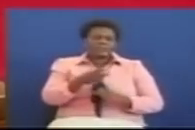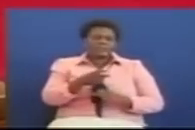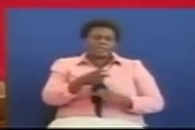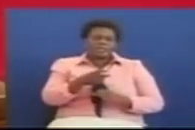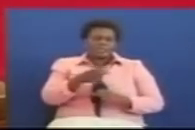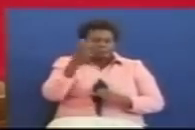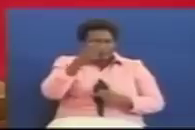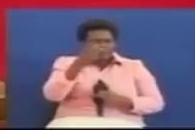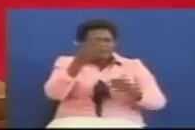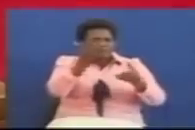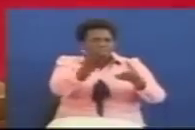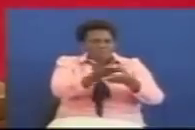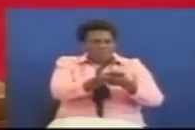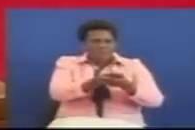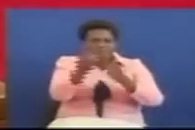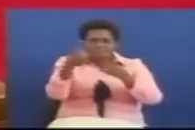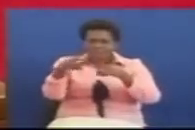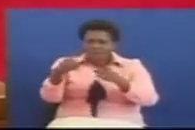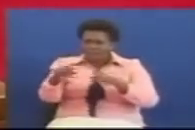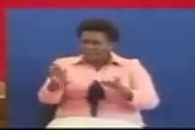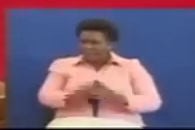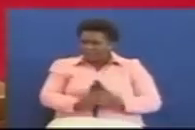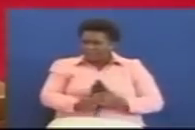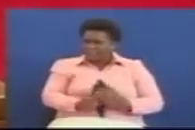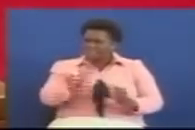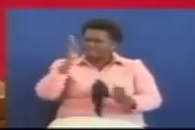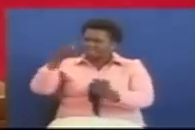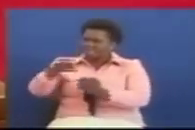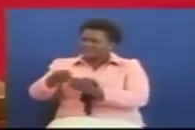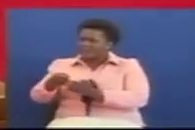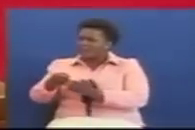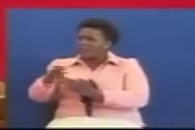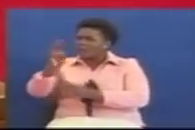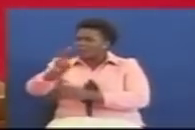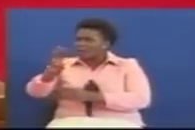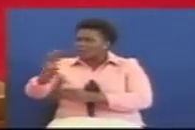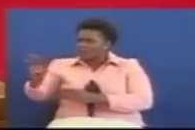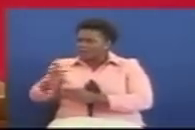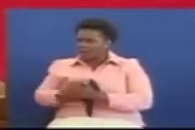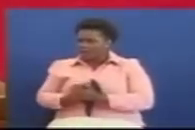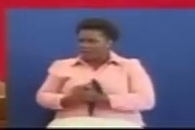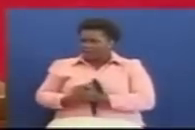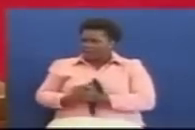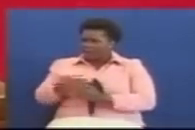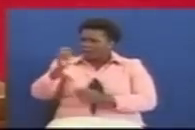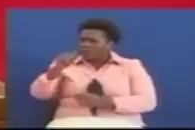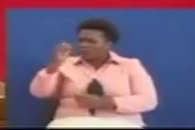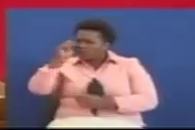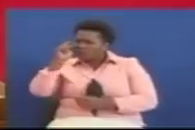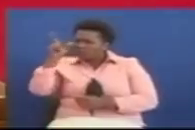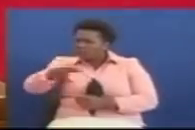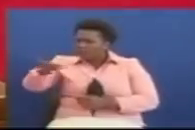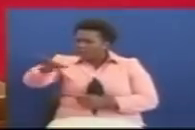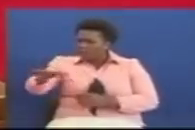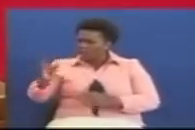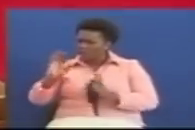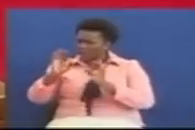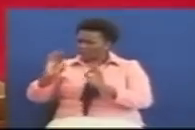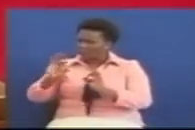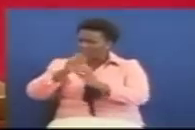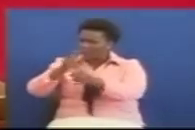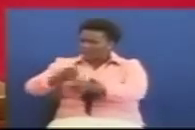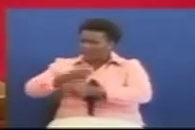kwenye halmashauri mbalimbali nchini kukaa nao na kubainisha yale maeneo yanayofaa kwa kilimo. Baada ya